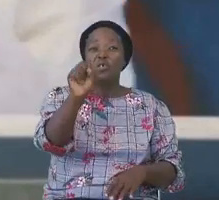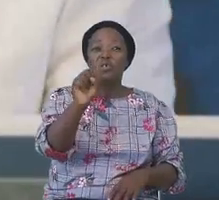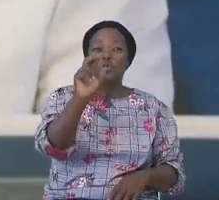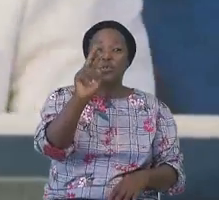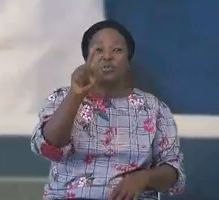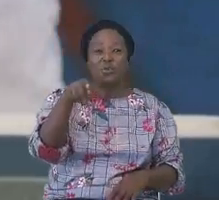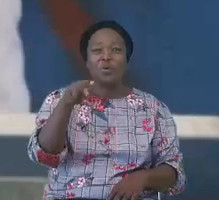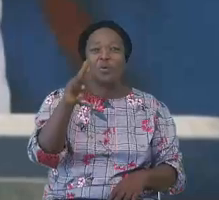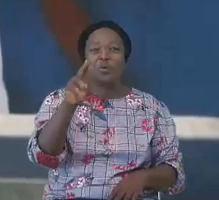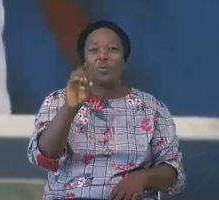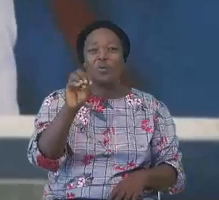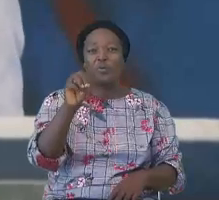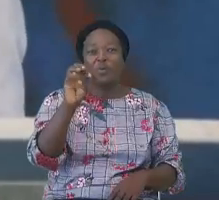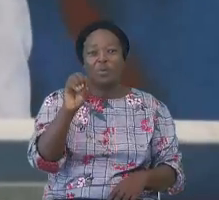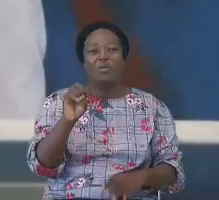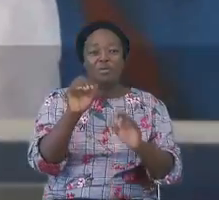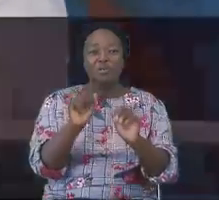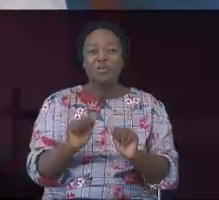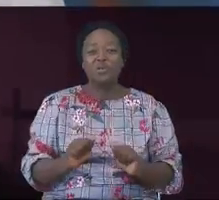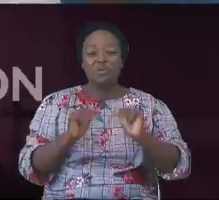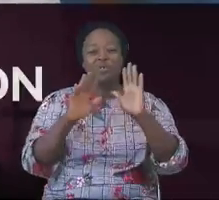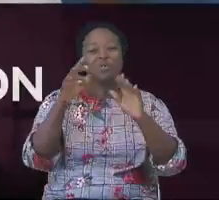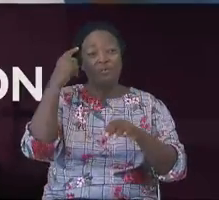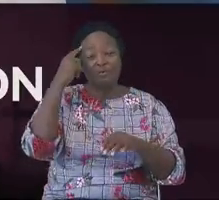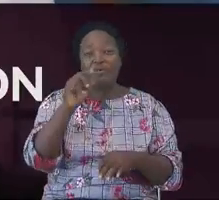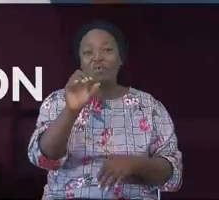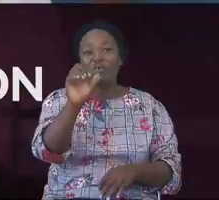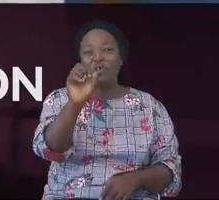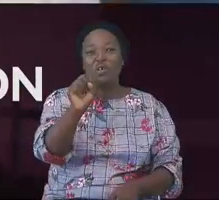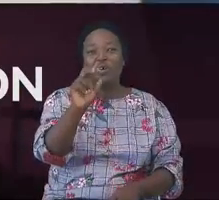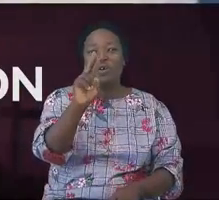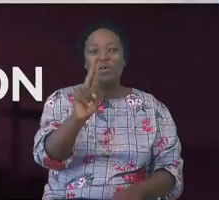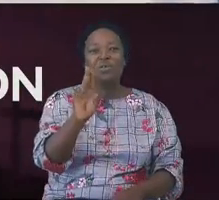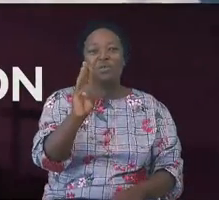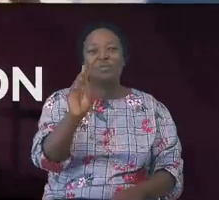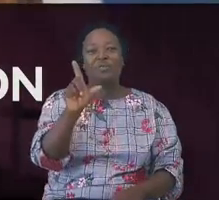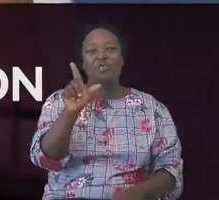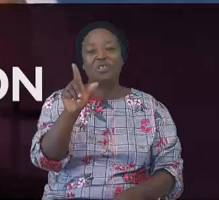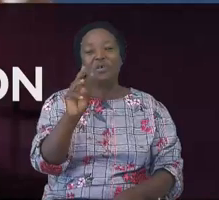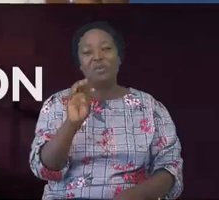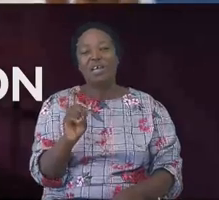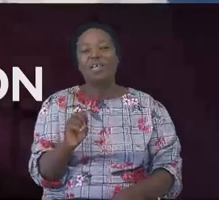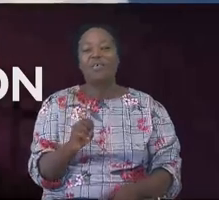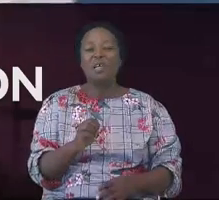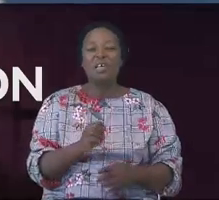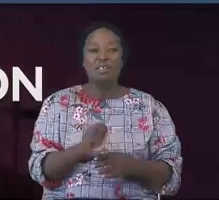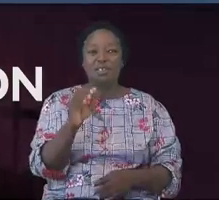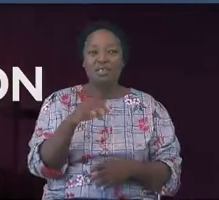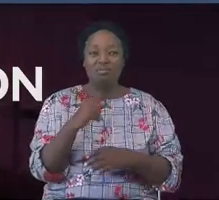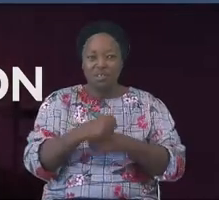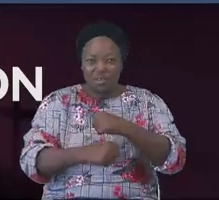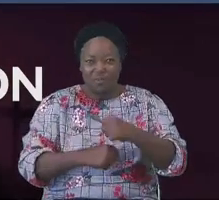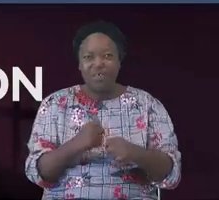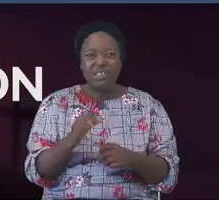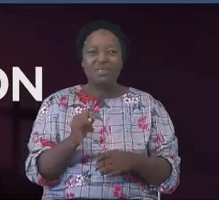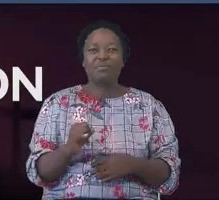déclaration, la merveille de la soumission suprême pour la souveraineté